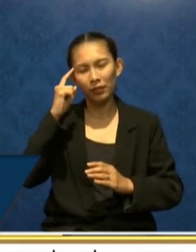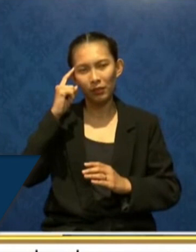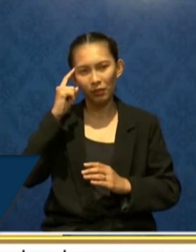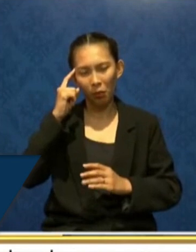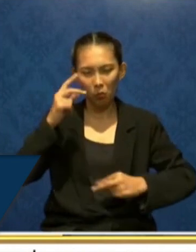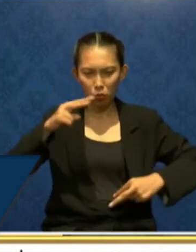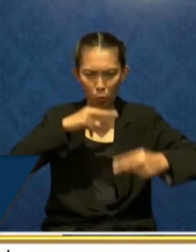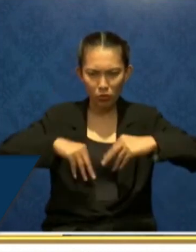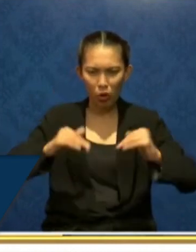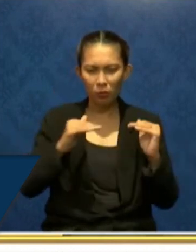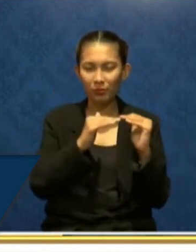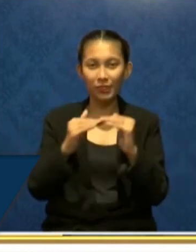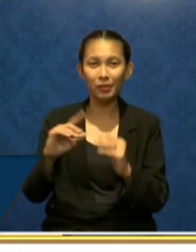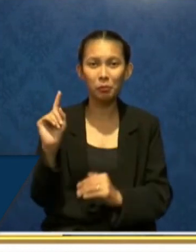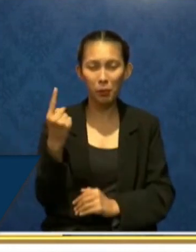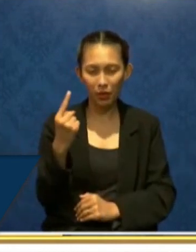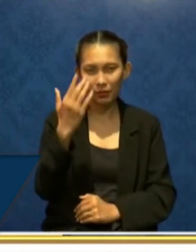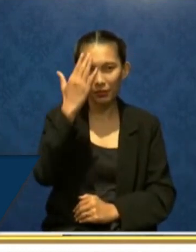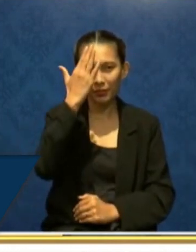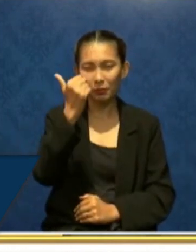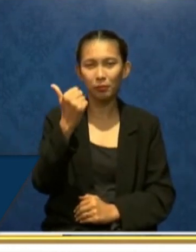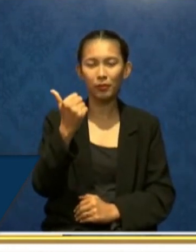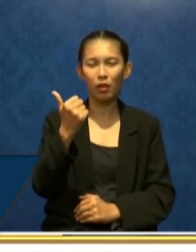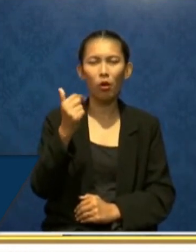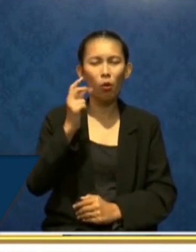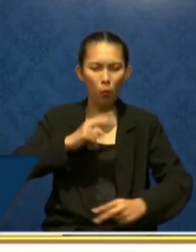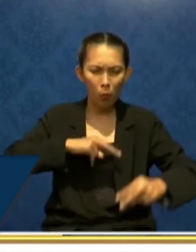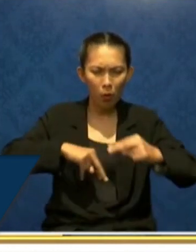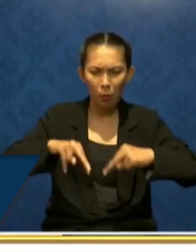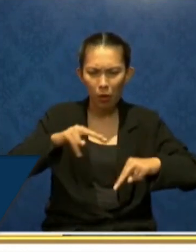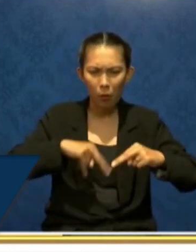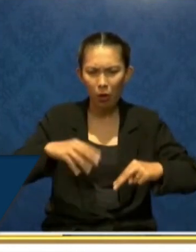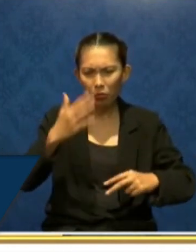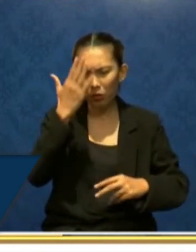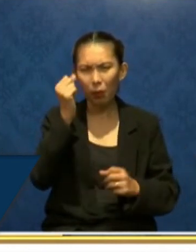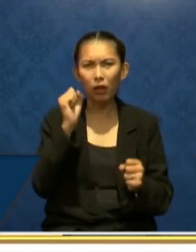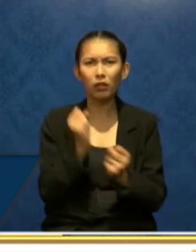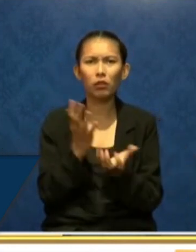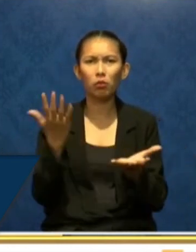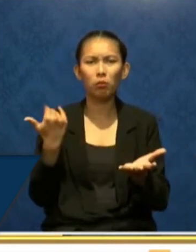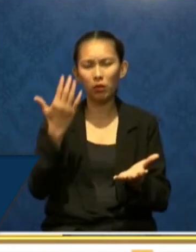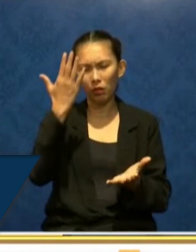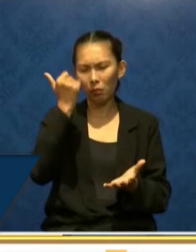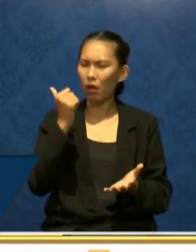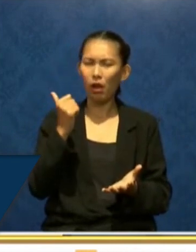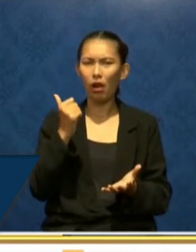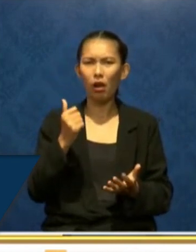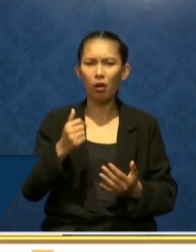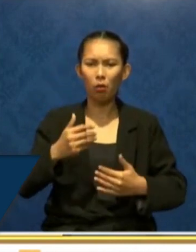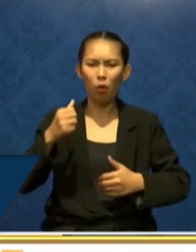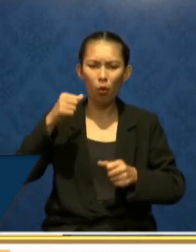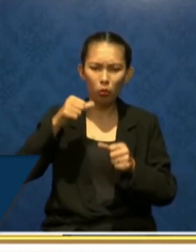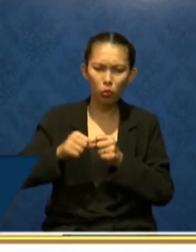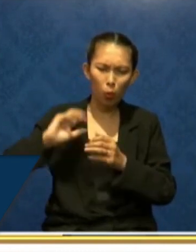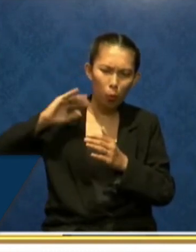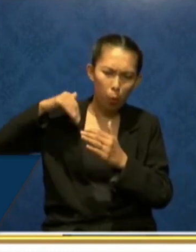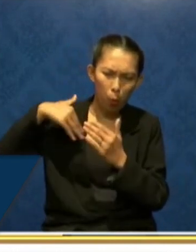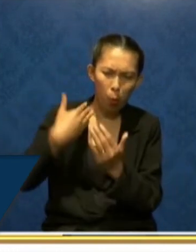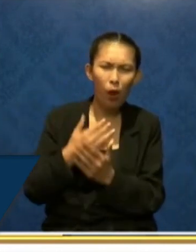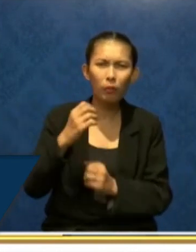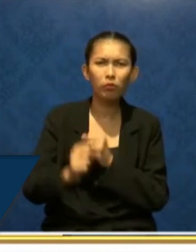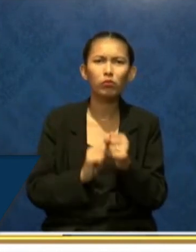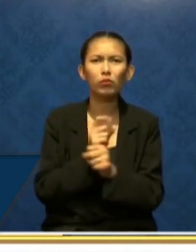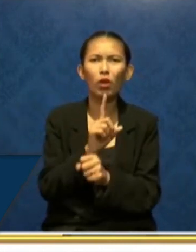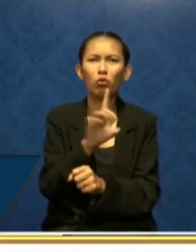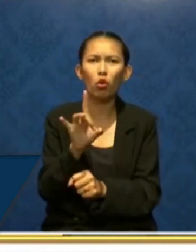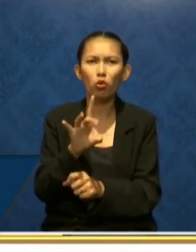สทยกัให่อีกรอบนึงนะคะช่วยกดูหน่อยวา เห็การแบบนี้เกิดขึนได้อย่างไรเพราะวประชาชนอยู่อาใส์ที่นี่มาร้อยกวาปีแล้วนะคะแล้วใน